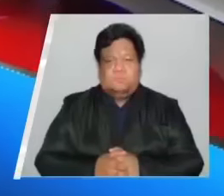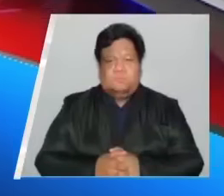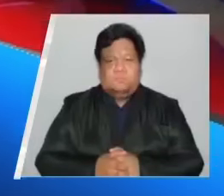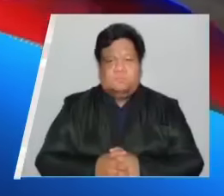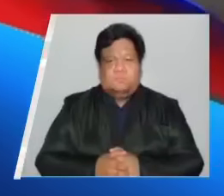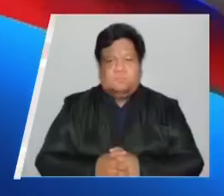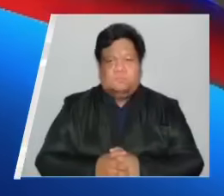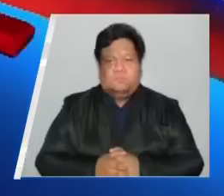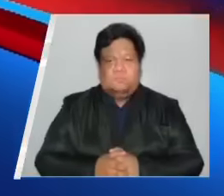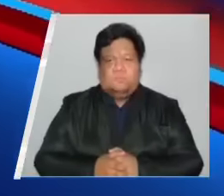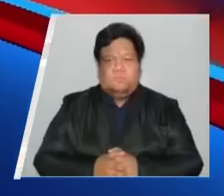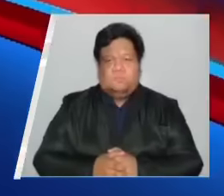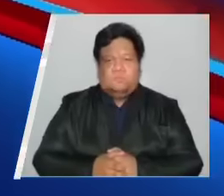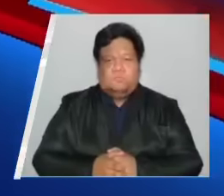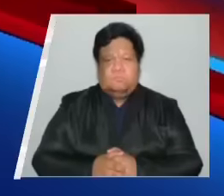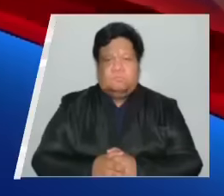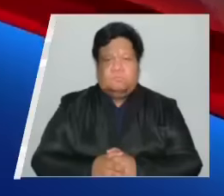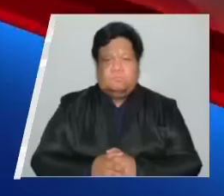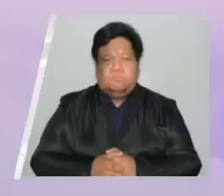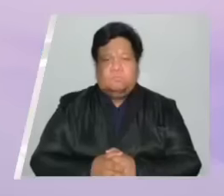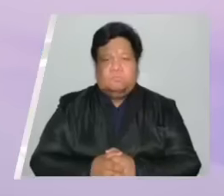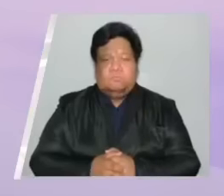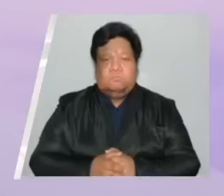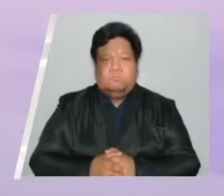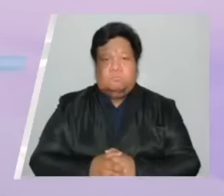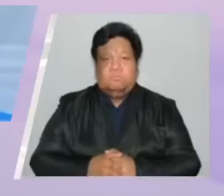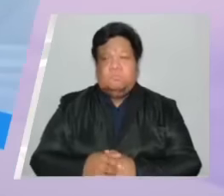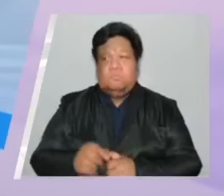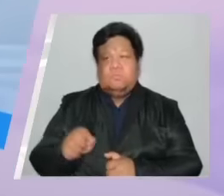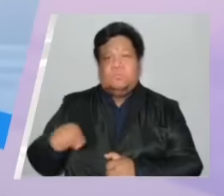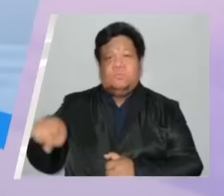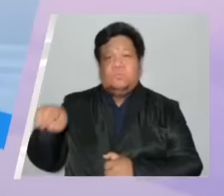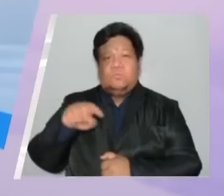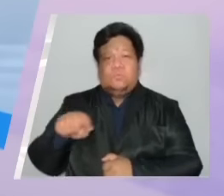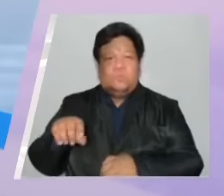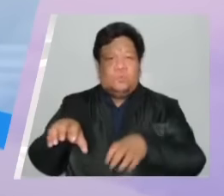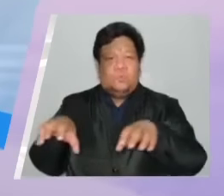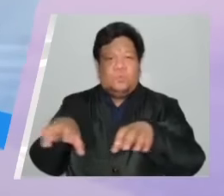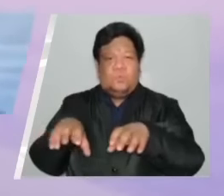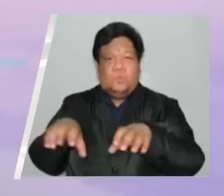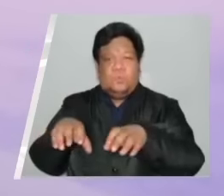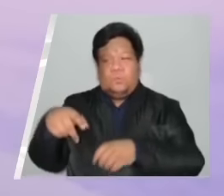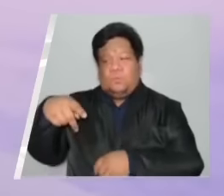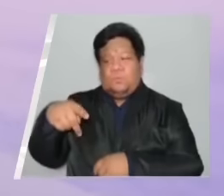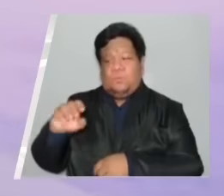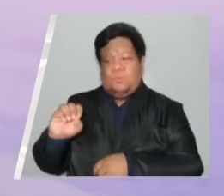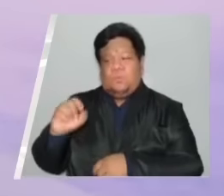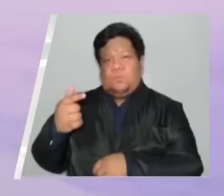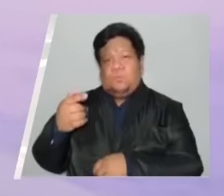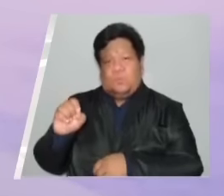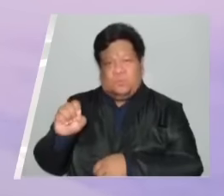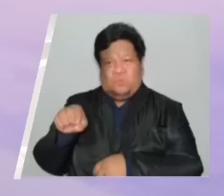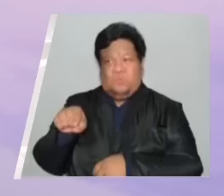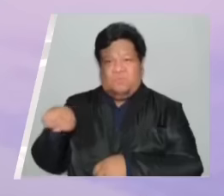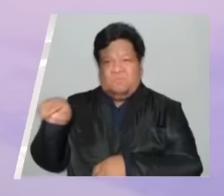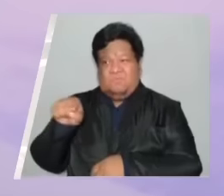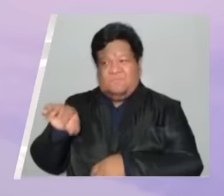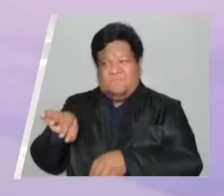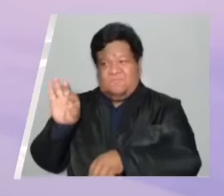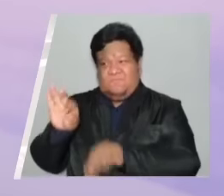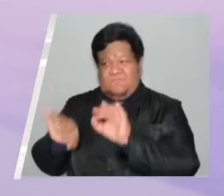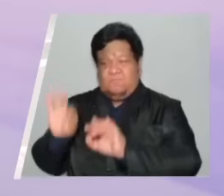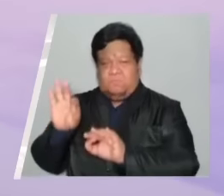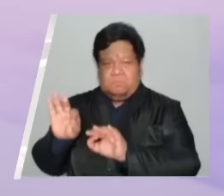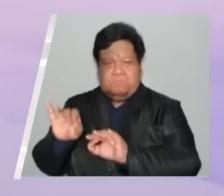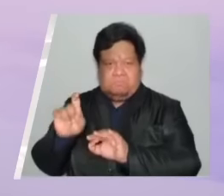Hindi lang basta pagde-deport sa mga POGO worker ang inaasikaso ng Presidential Anti-Organized Crime Commission o PAOC. Ang